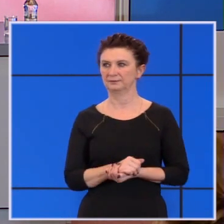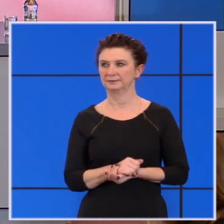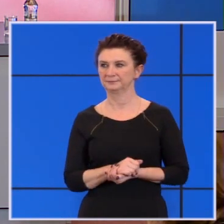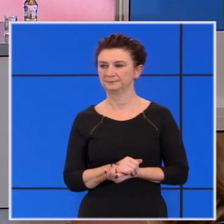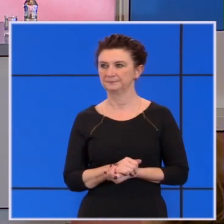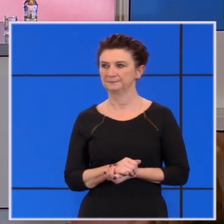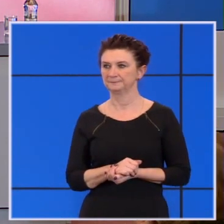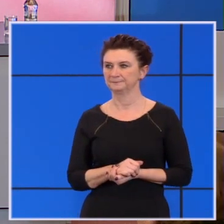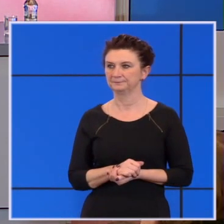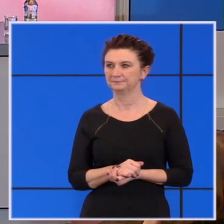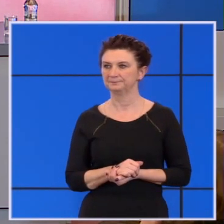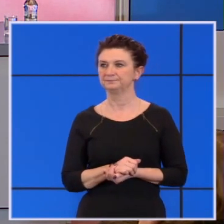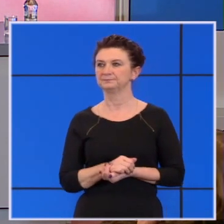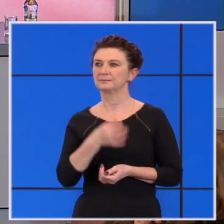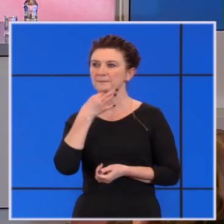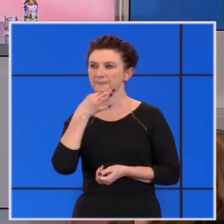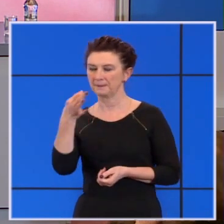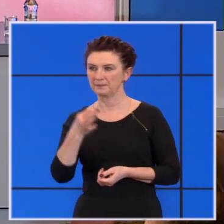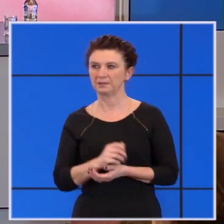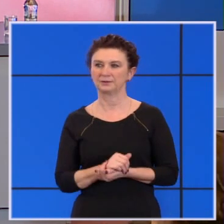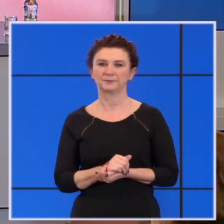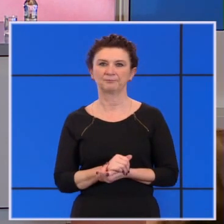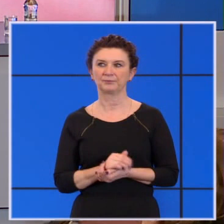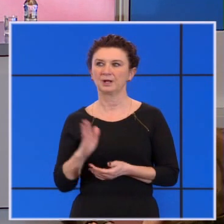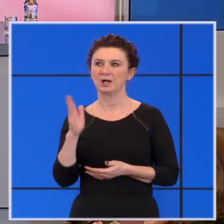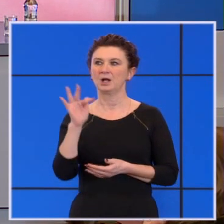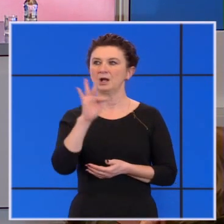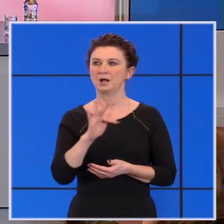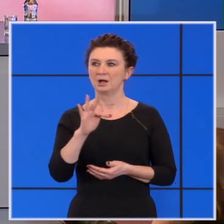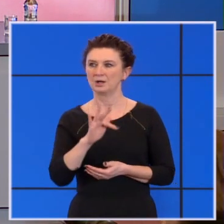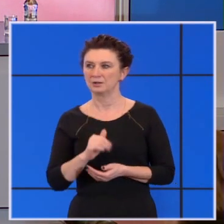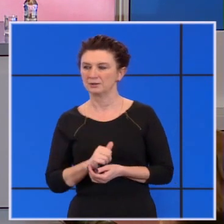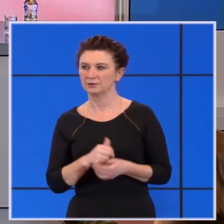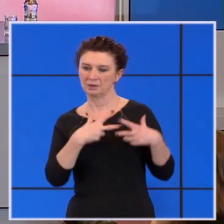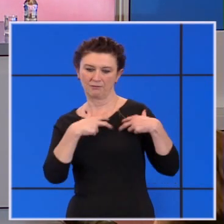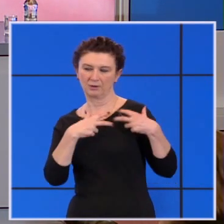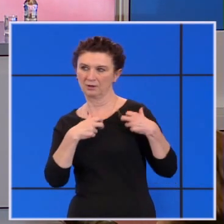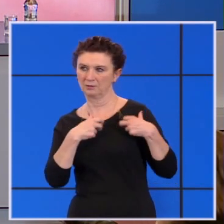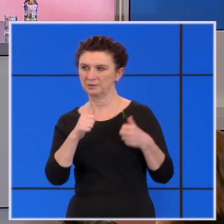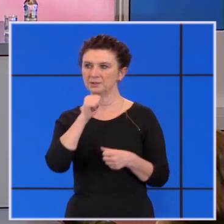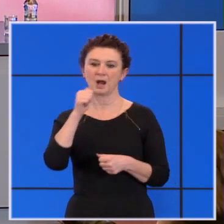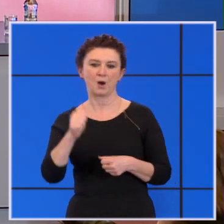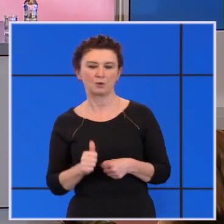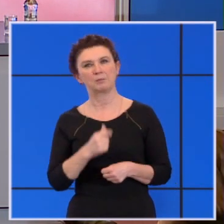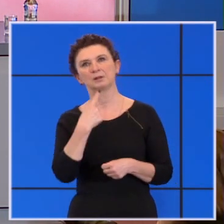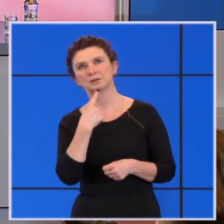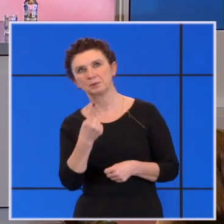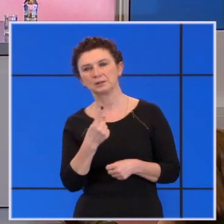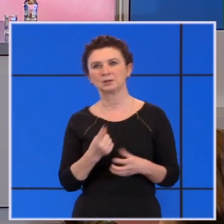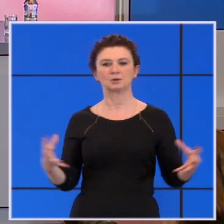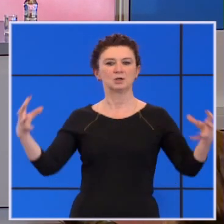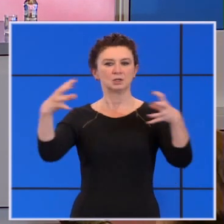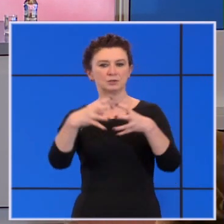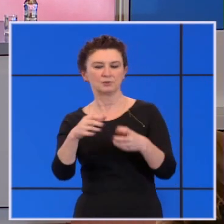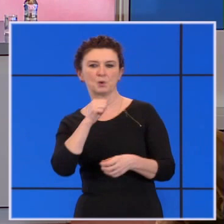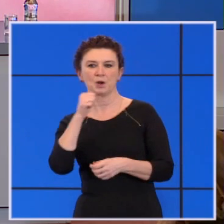Anna Krawczyk, Telewizja Polsat. Szef Komisji Europejskiej stwierdził, że wspólna europejska armia to dobry pomysł. Czy ewentualnie pani premier poparła ten pomysł, czy jest